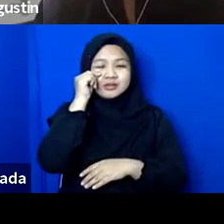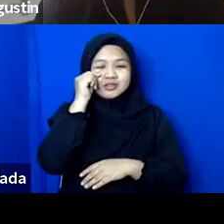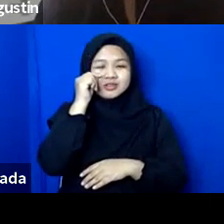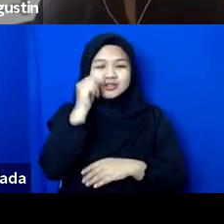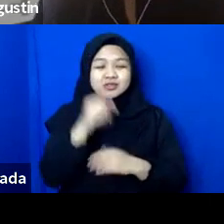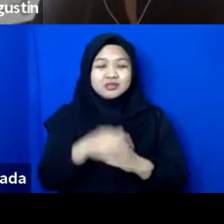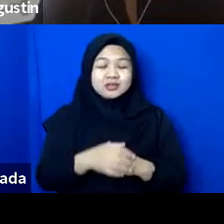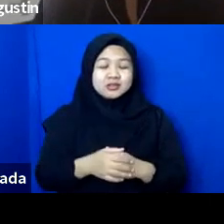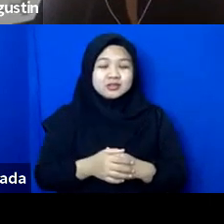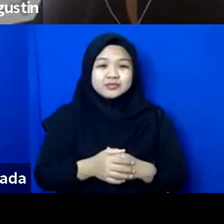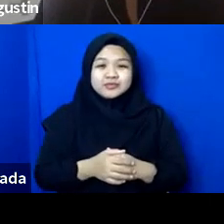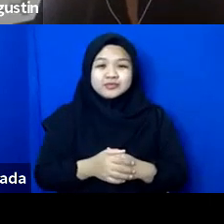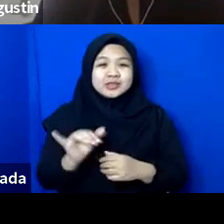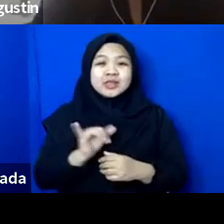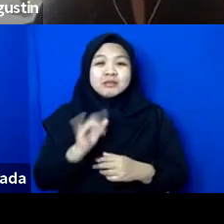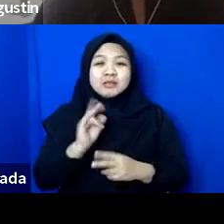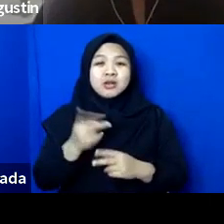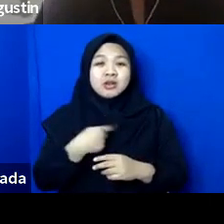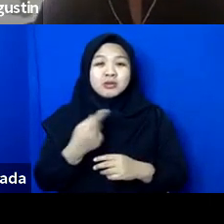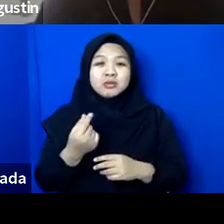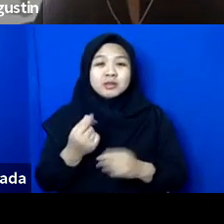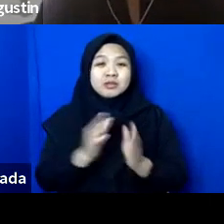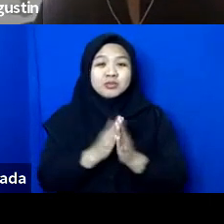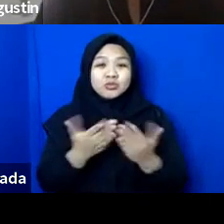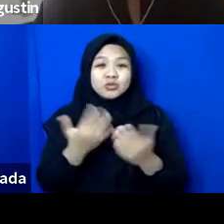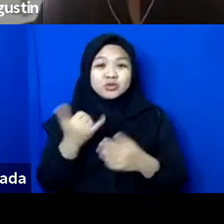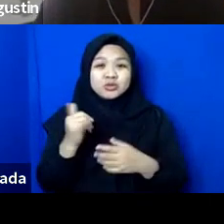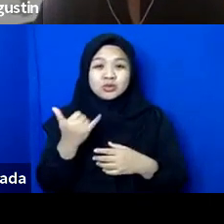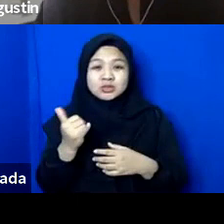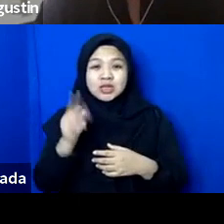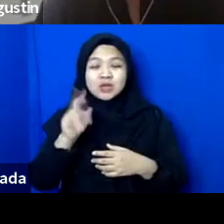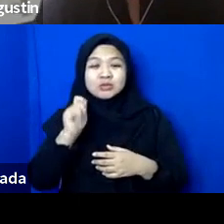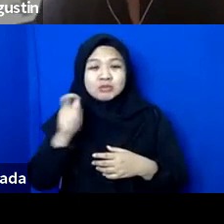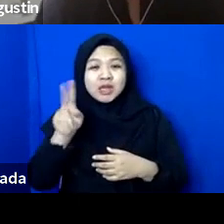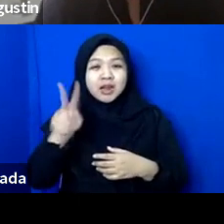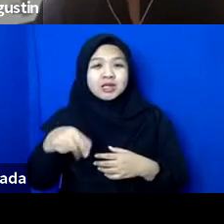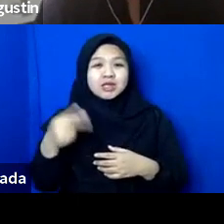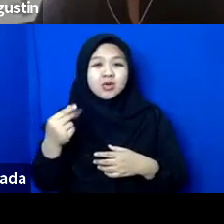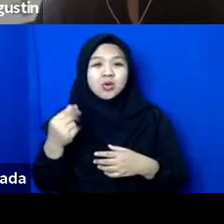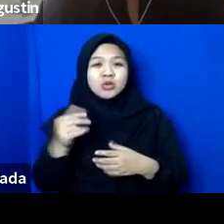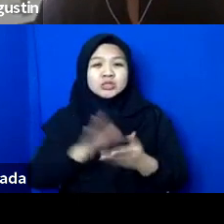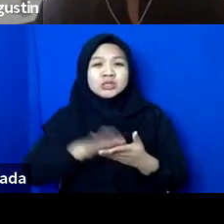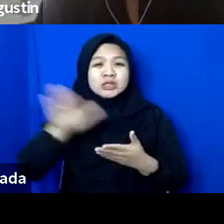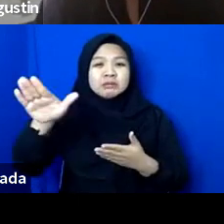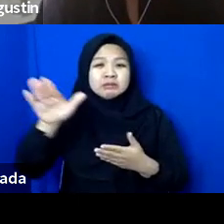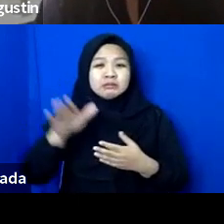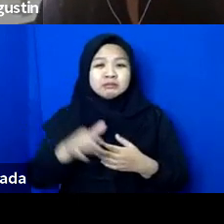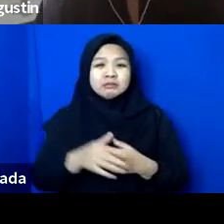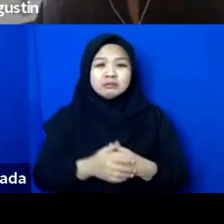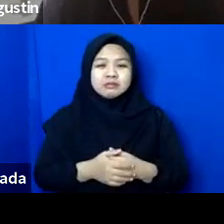itu selama kalau mau beli buku dari Jogja harus bayar lagi lebih ongkos kirim